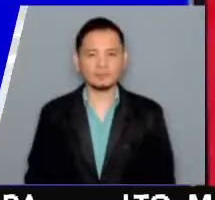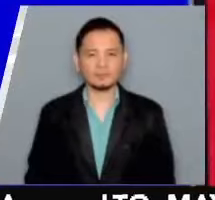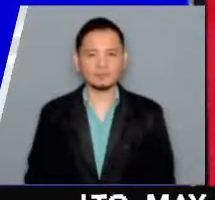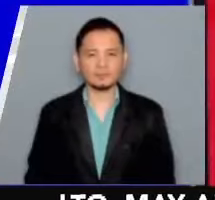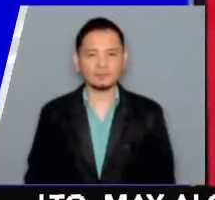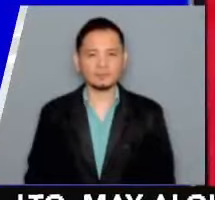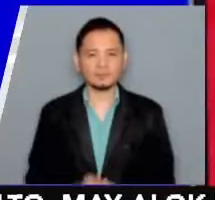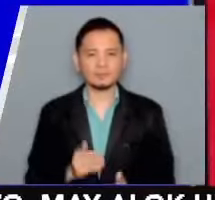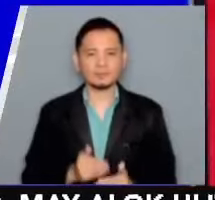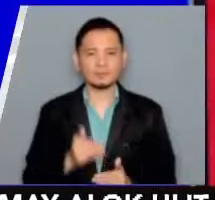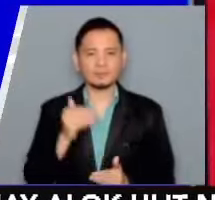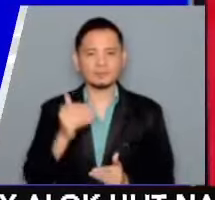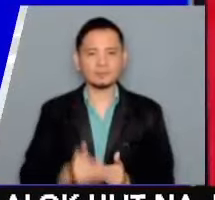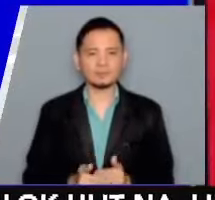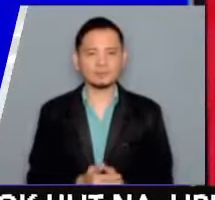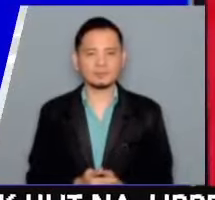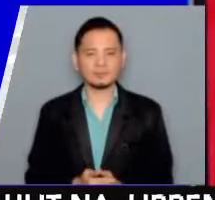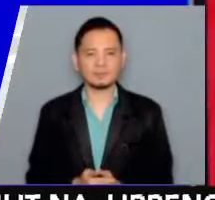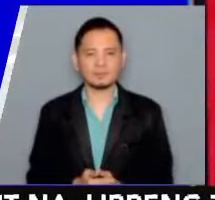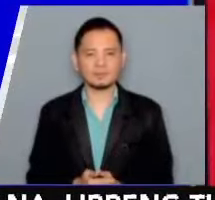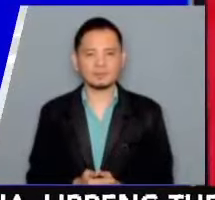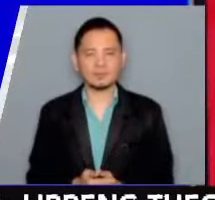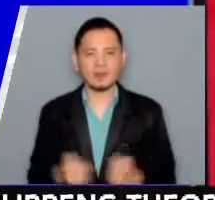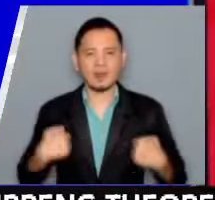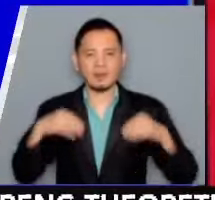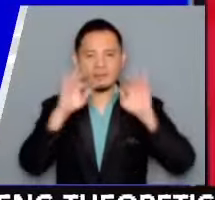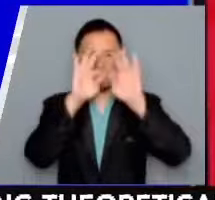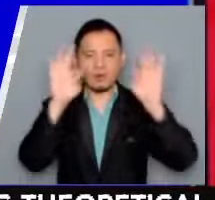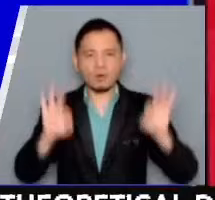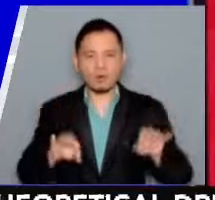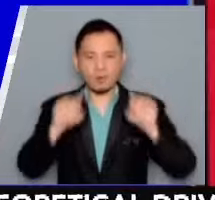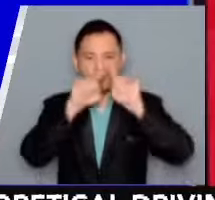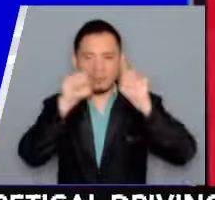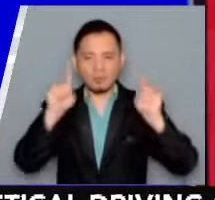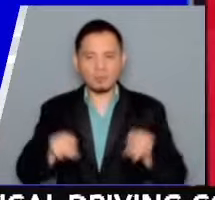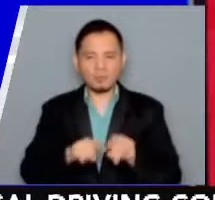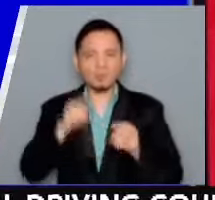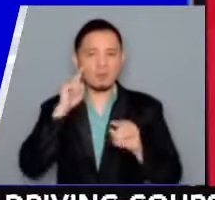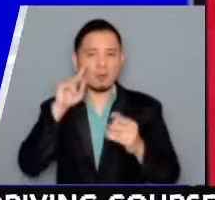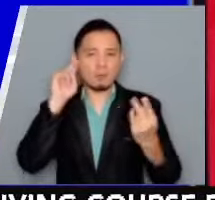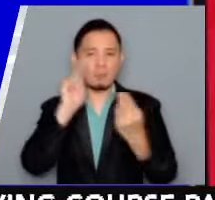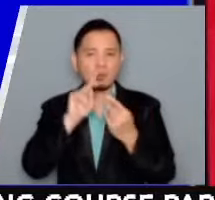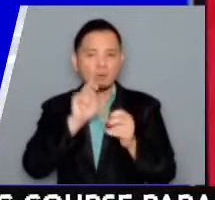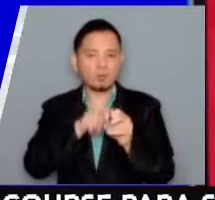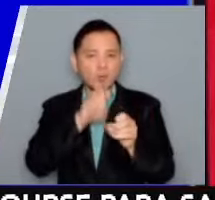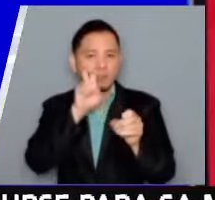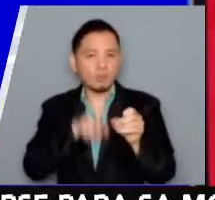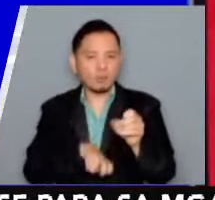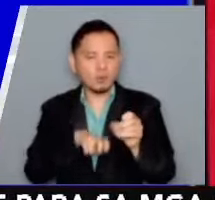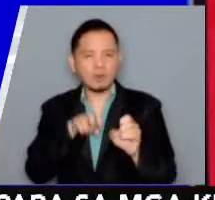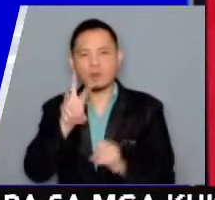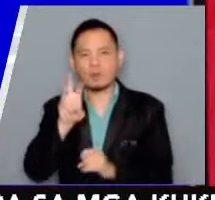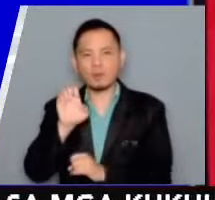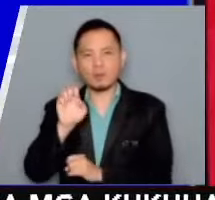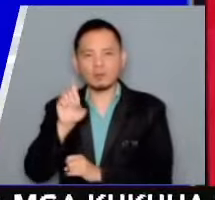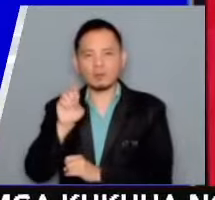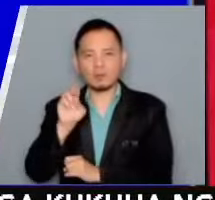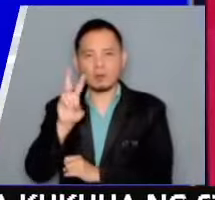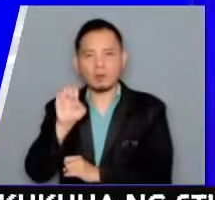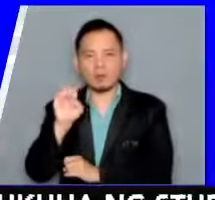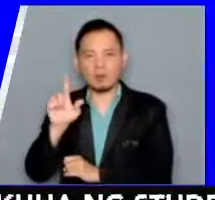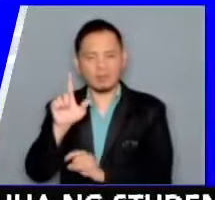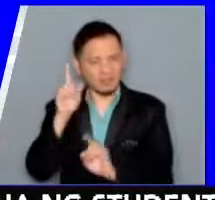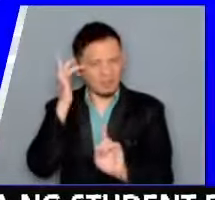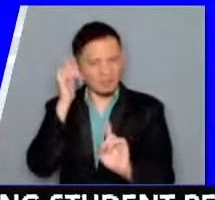Naglabas ng withdrawal forms ang Commission on Elections para sa mga gustong bawiin ang kanilang pirma sa People's Initiative. Hihingi ng